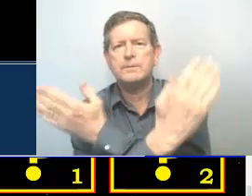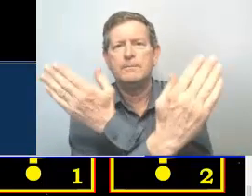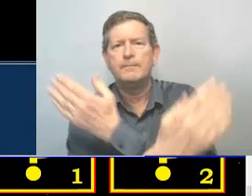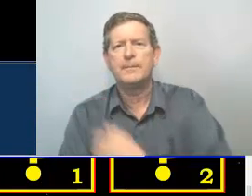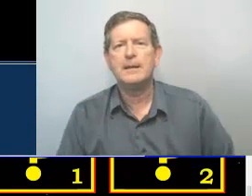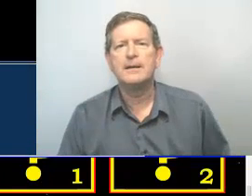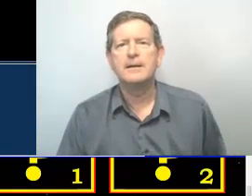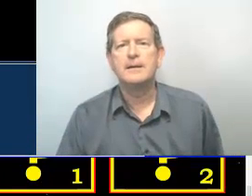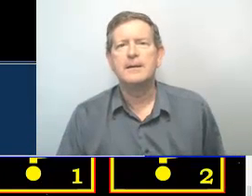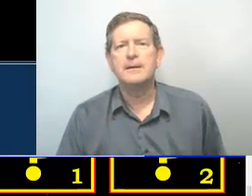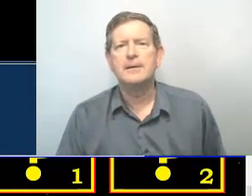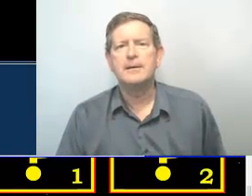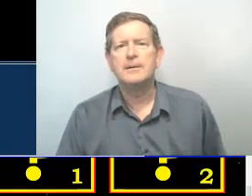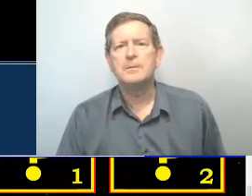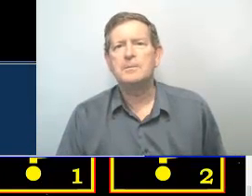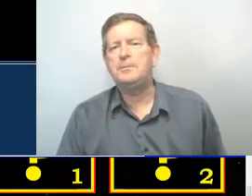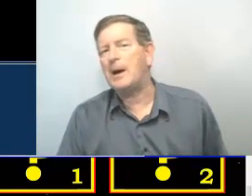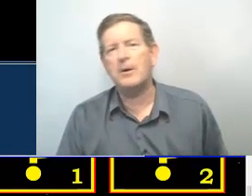c'est? Oui.